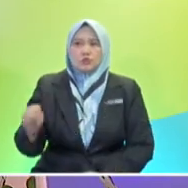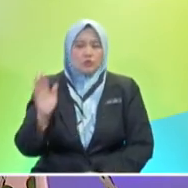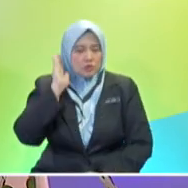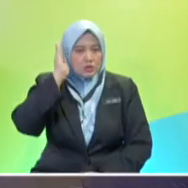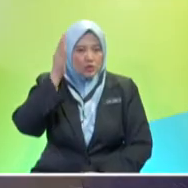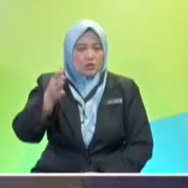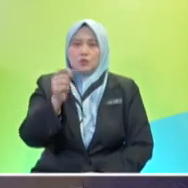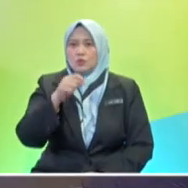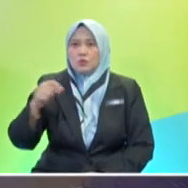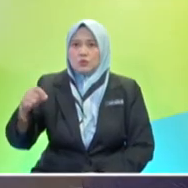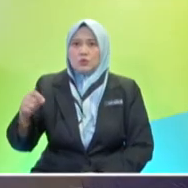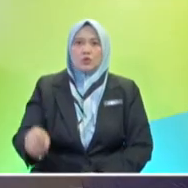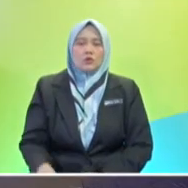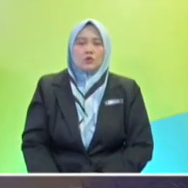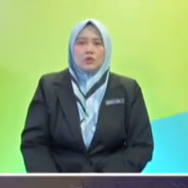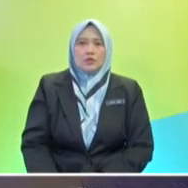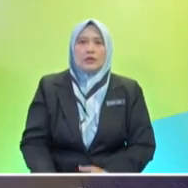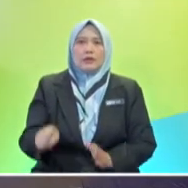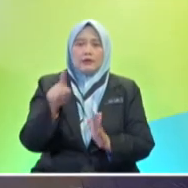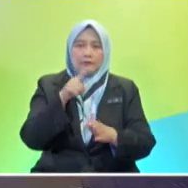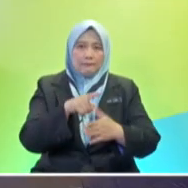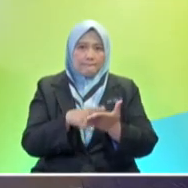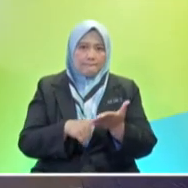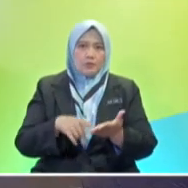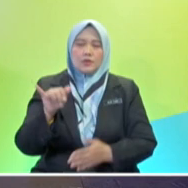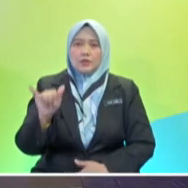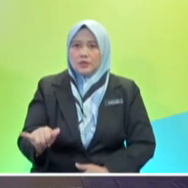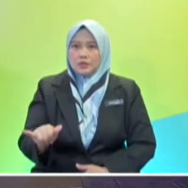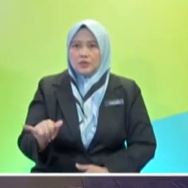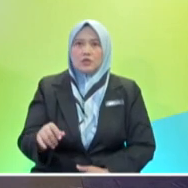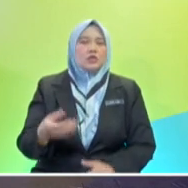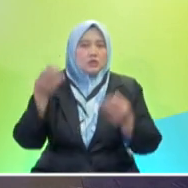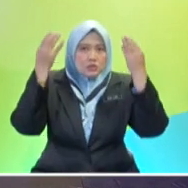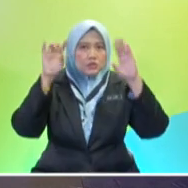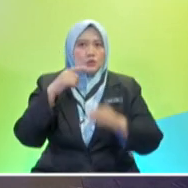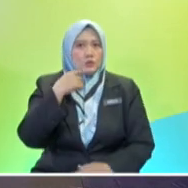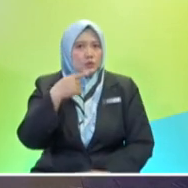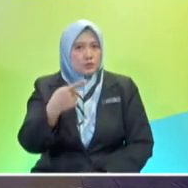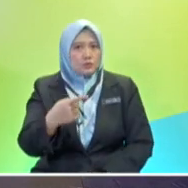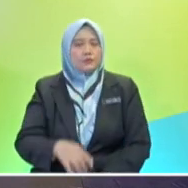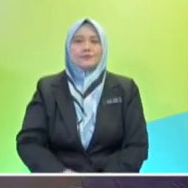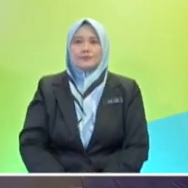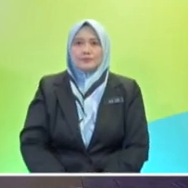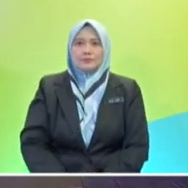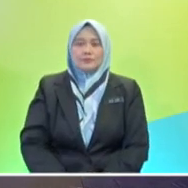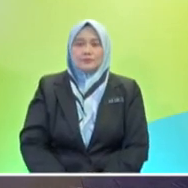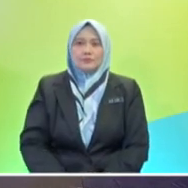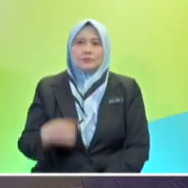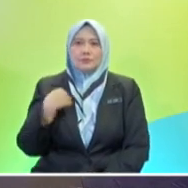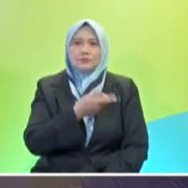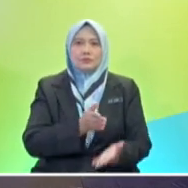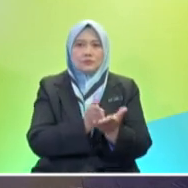Baik, cikgu. Ya. Jom. Kita mengimlak terus. Baiklah, kita teruskan dengan panduan yang